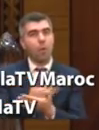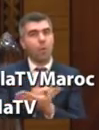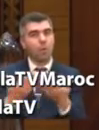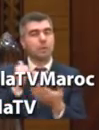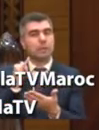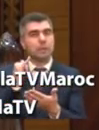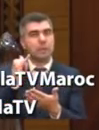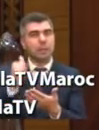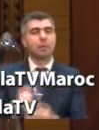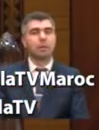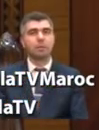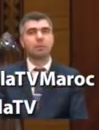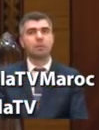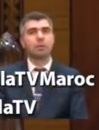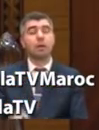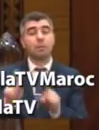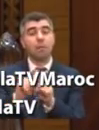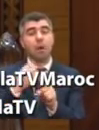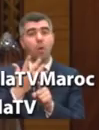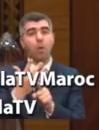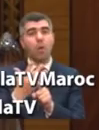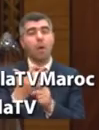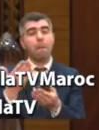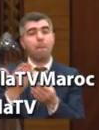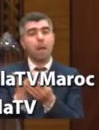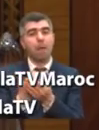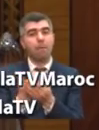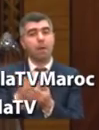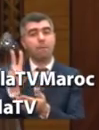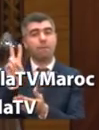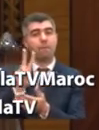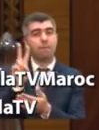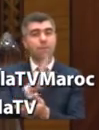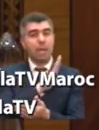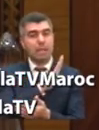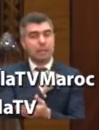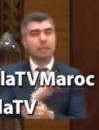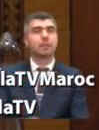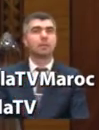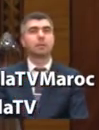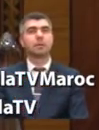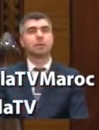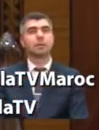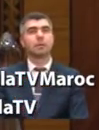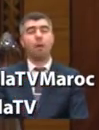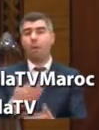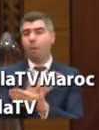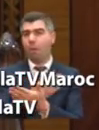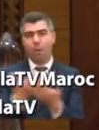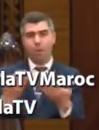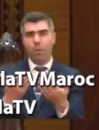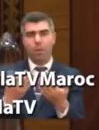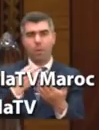والثابت من القضية الفلسطينية التي تظل بالنسبة للمغرب بكل مؤسسات